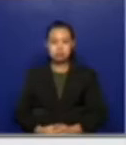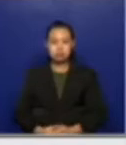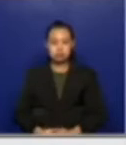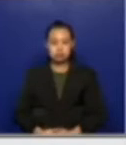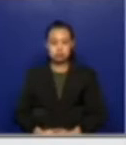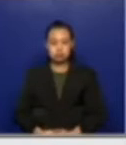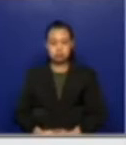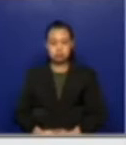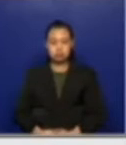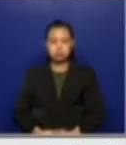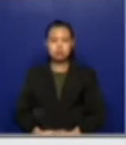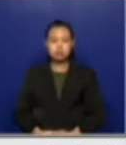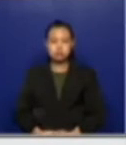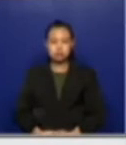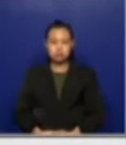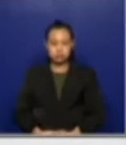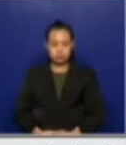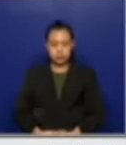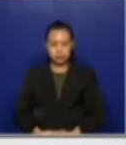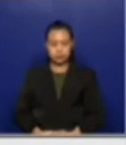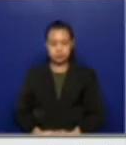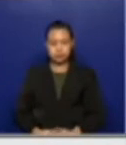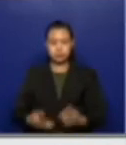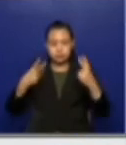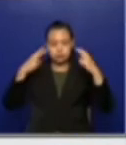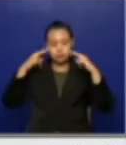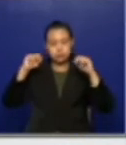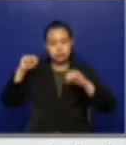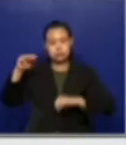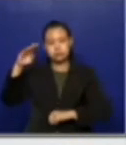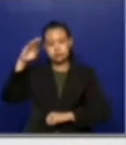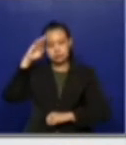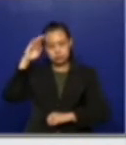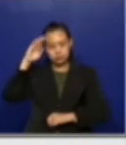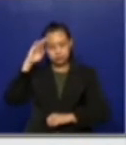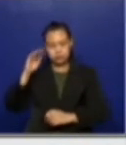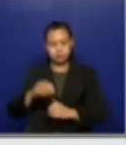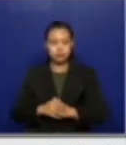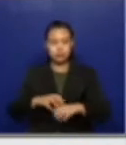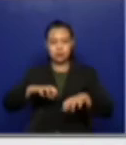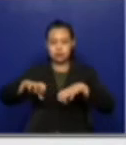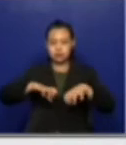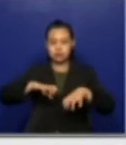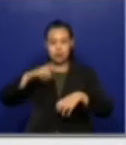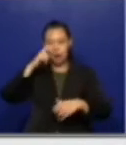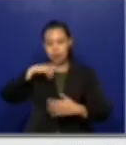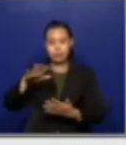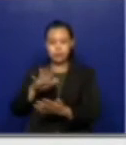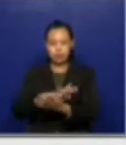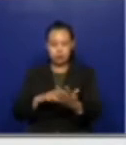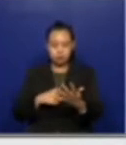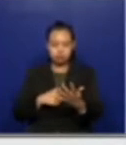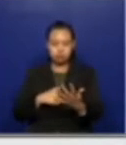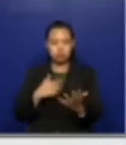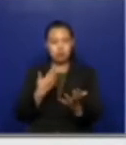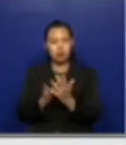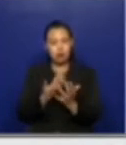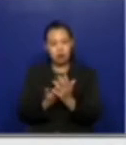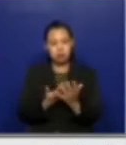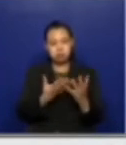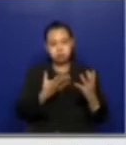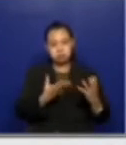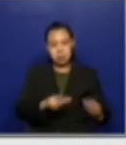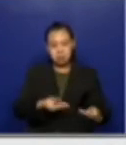พลเอกประยุทธ์บริหารประเทศจนถังแตกไปทุกภาคส่วนเห็นข้อมูลเ